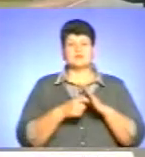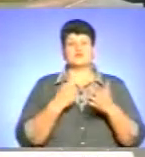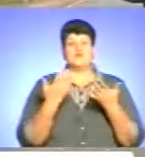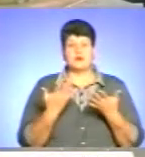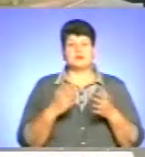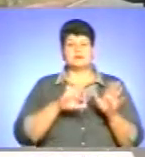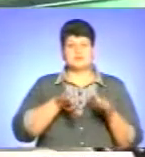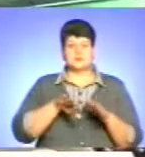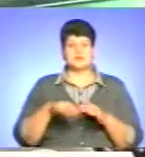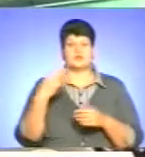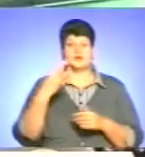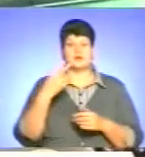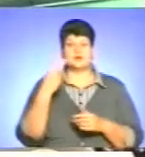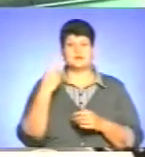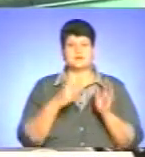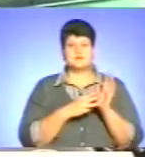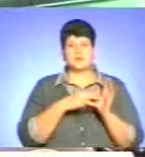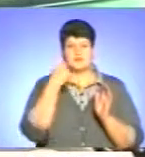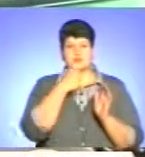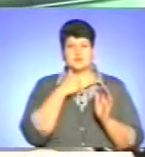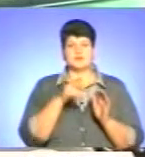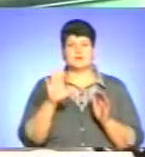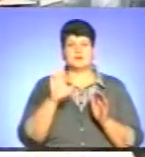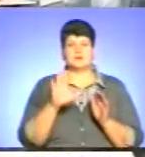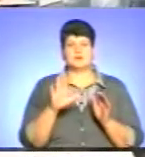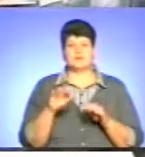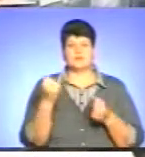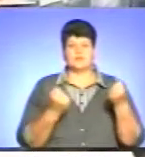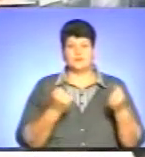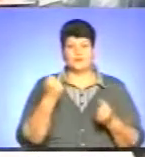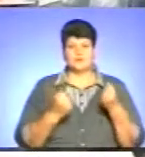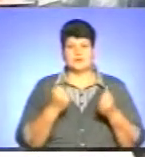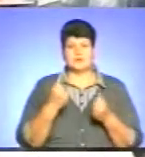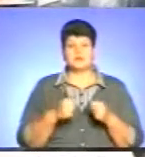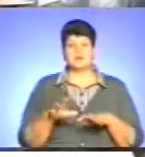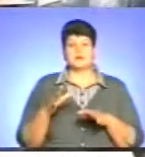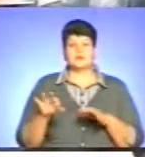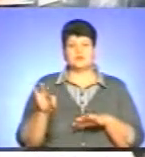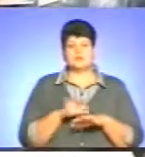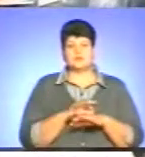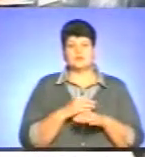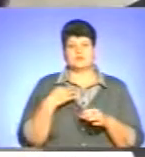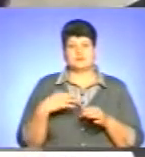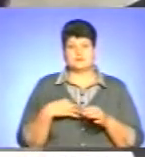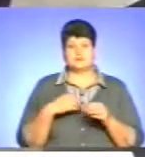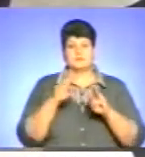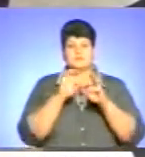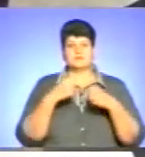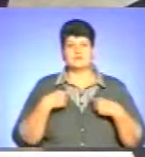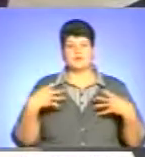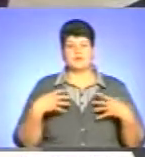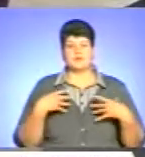згодом, 48-річний водій шістки разом з дружиною сина поспішали у весільних справах. Того дня у родині святкували весілля